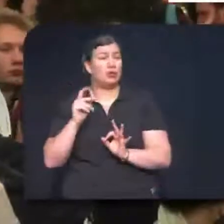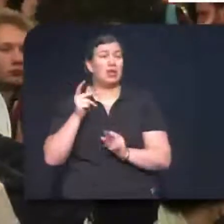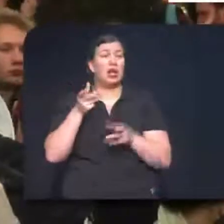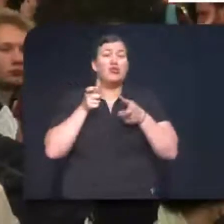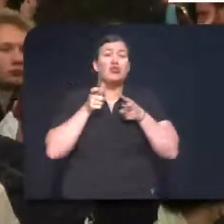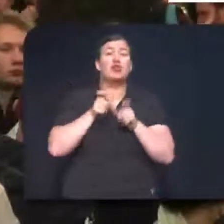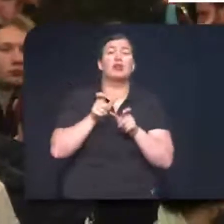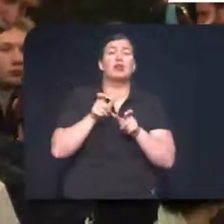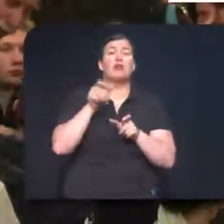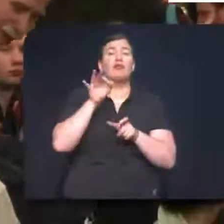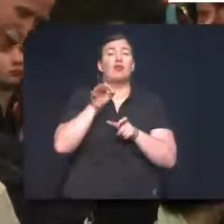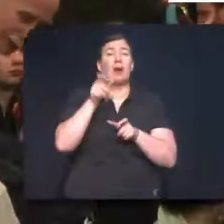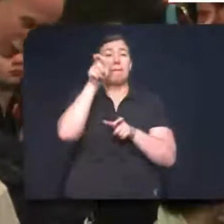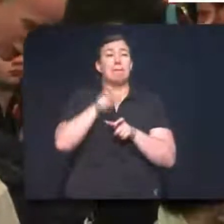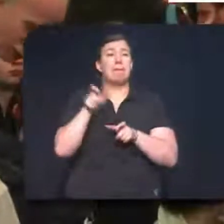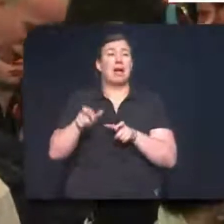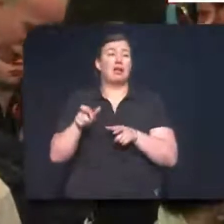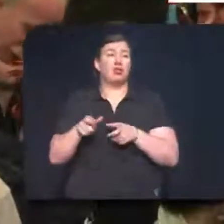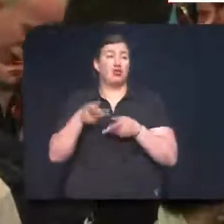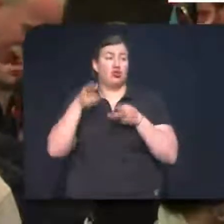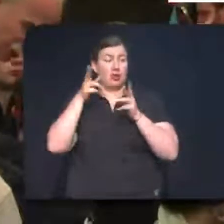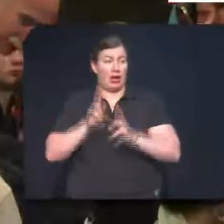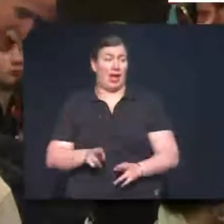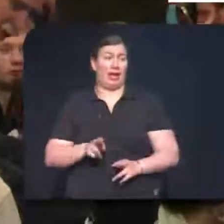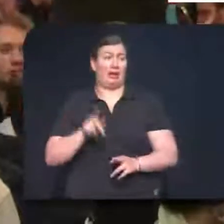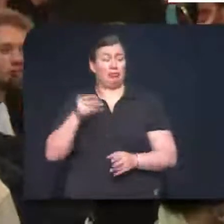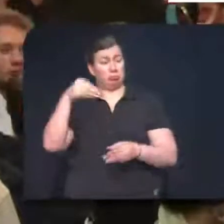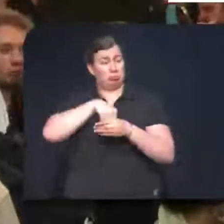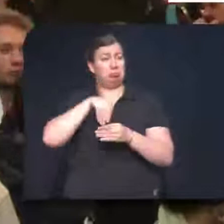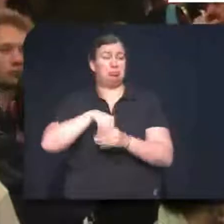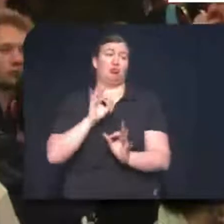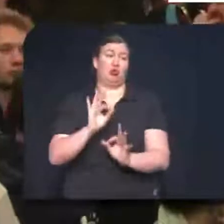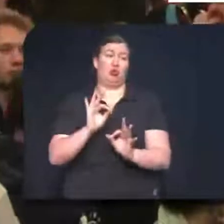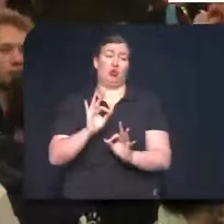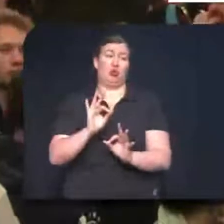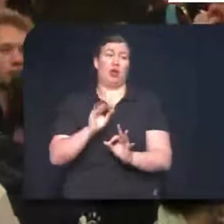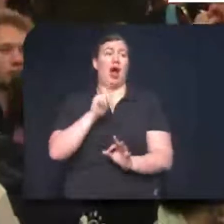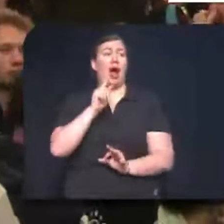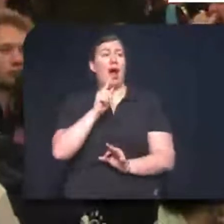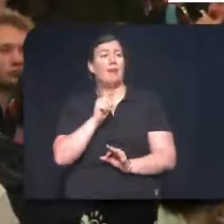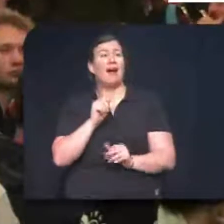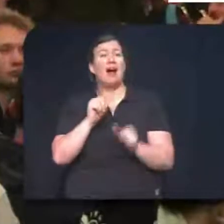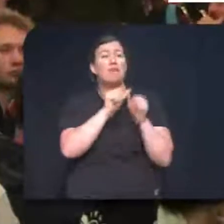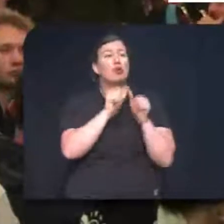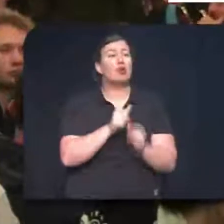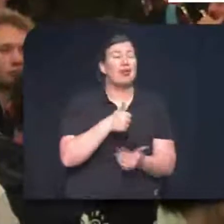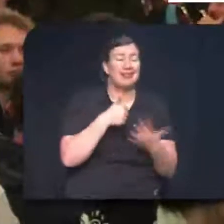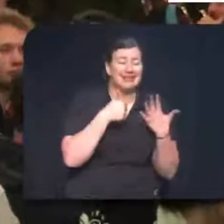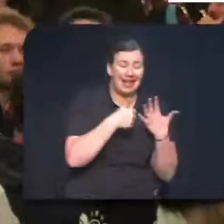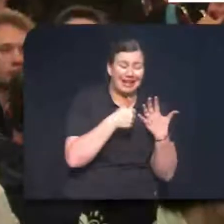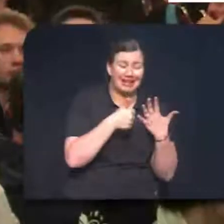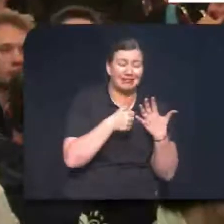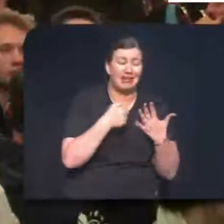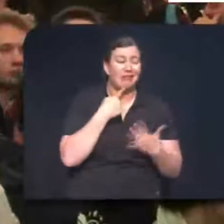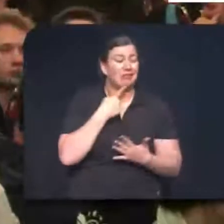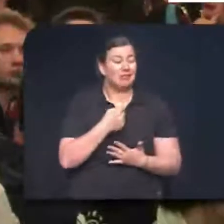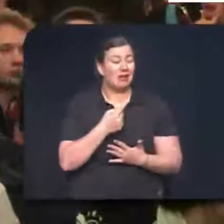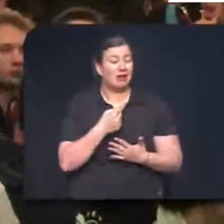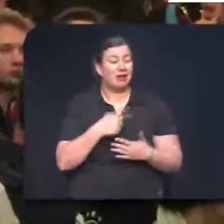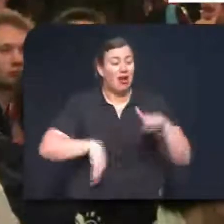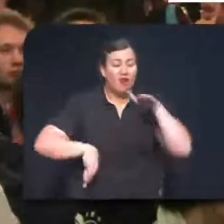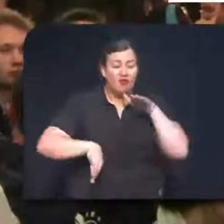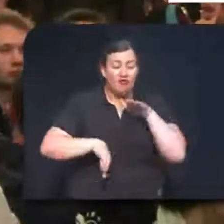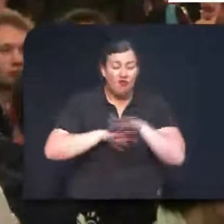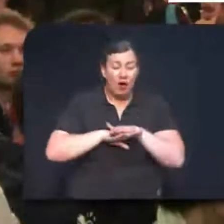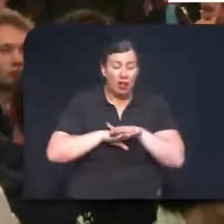sind wichtig diese nötig diese sollten wir annehmen das Modul 6 welches eine vollständige und ausnahmslose Verbot oder